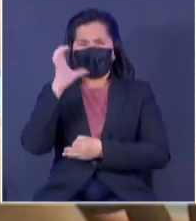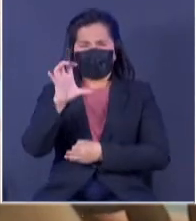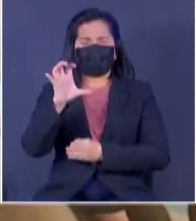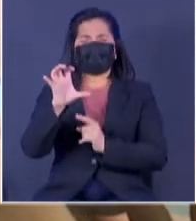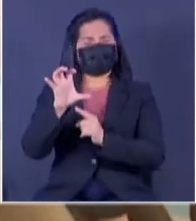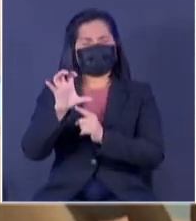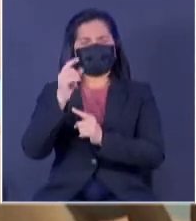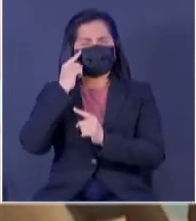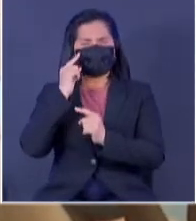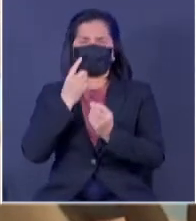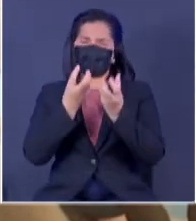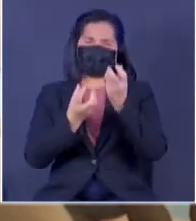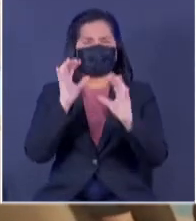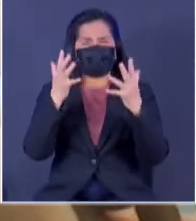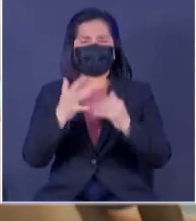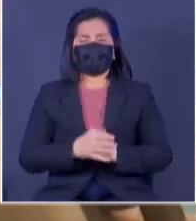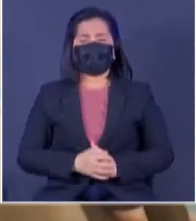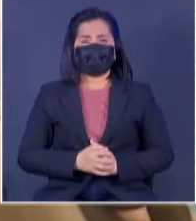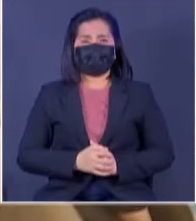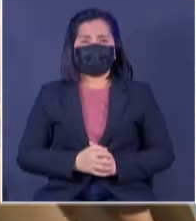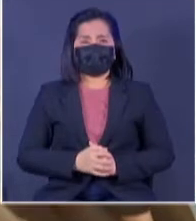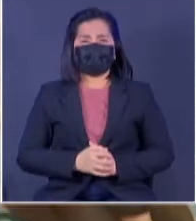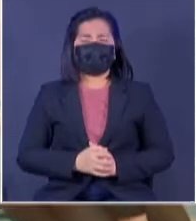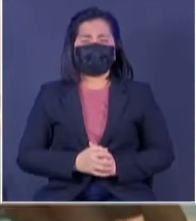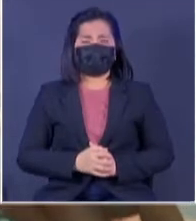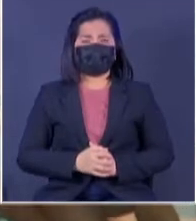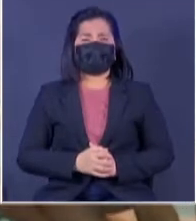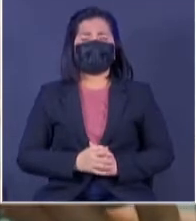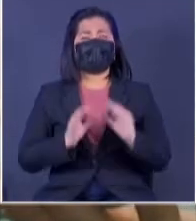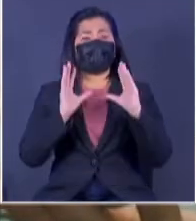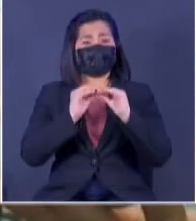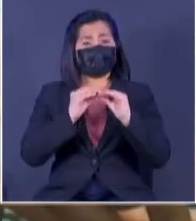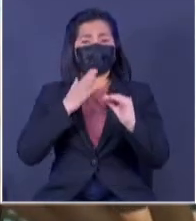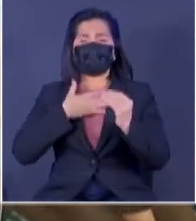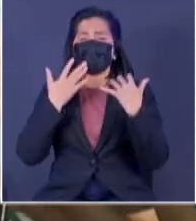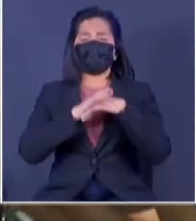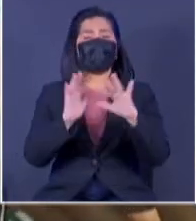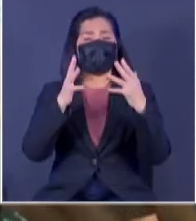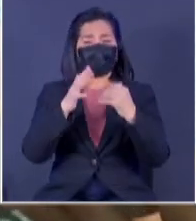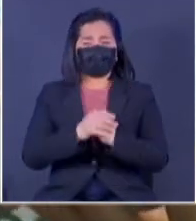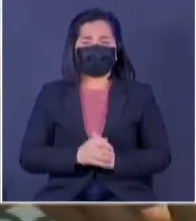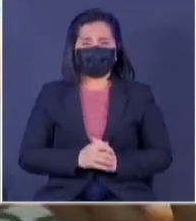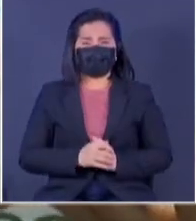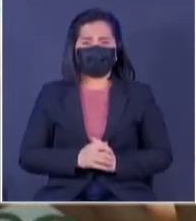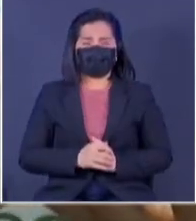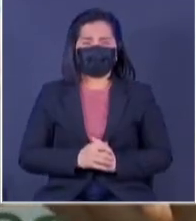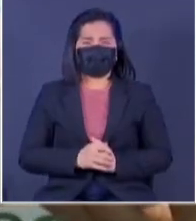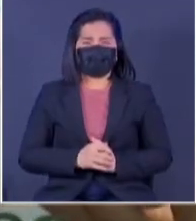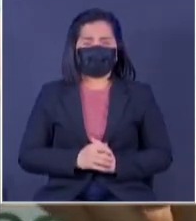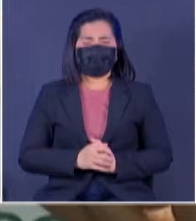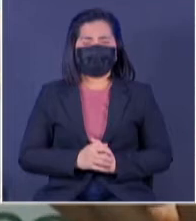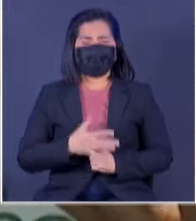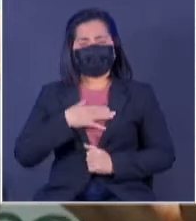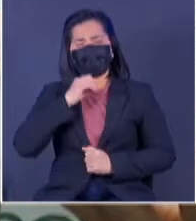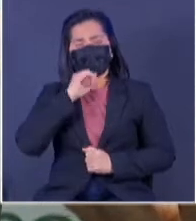ผมคิดว่าไม่เป็นธรรมกับผู้เข้าประชุมแต่เนื่องจากตอนประชุมเนี่ยผมก็ไม่ได้เข้าประชุมด้วยทั้งหมดนะครับนะเพราะฉะนั้นผมก็บอก